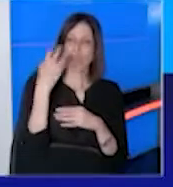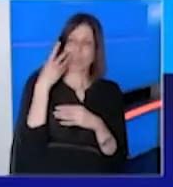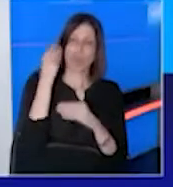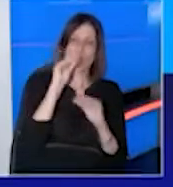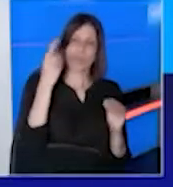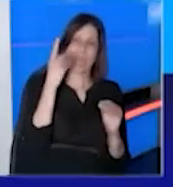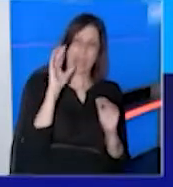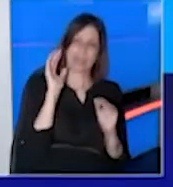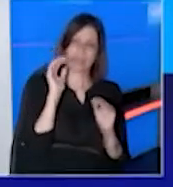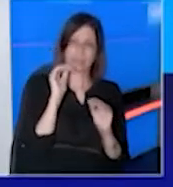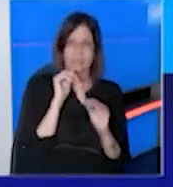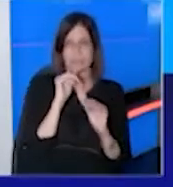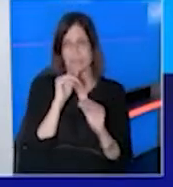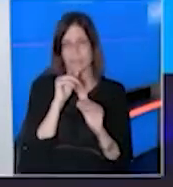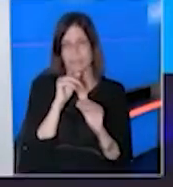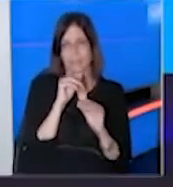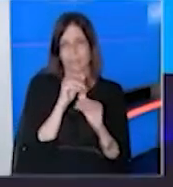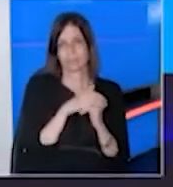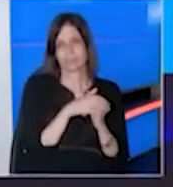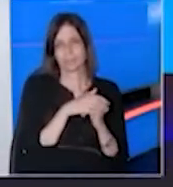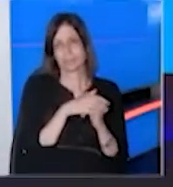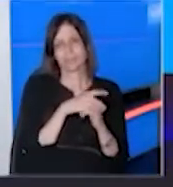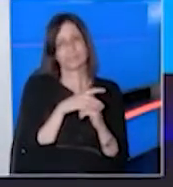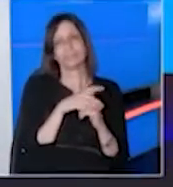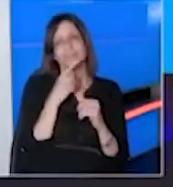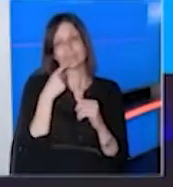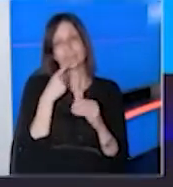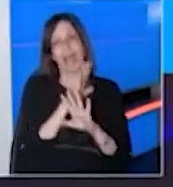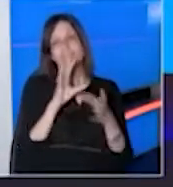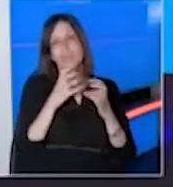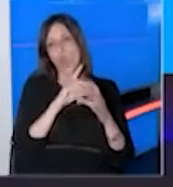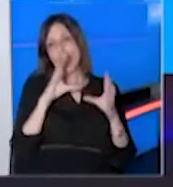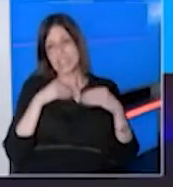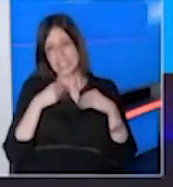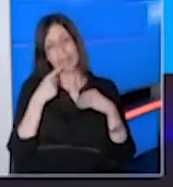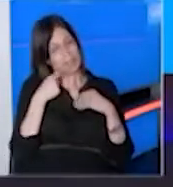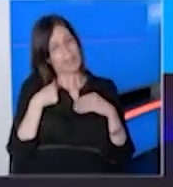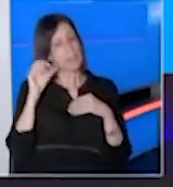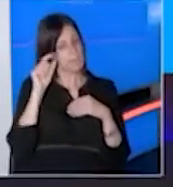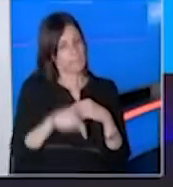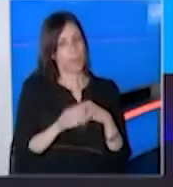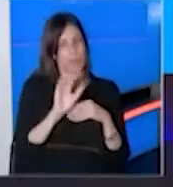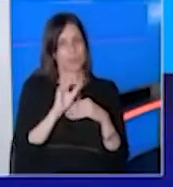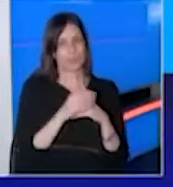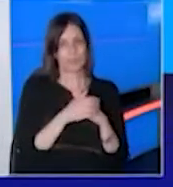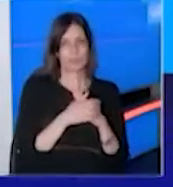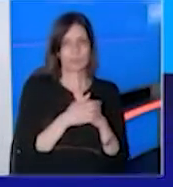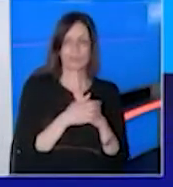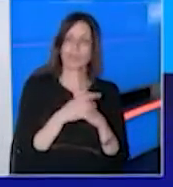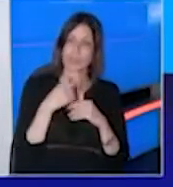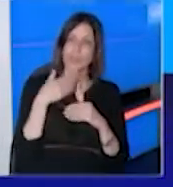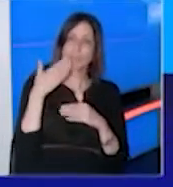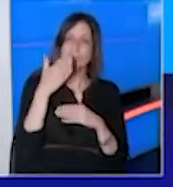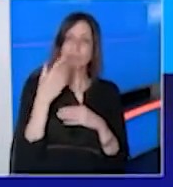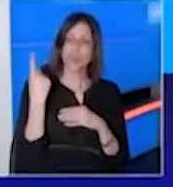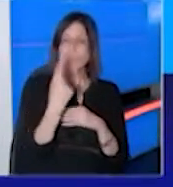שלחת הודעה אחת. עכשיו תן לי, אפשר להתייחס. אוקיי, בדיחות הדעת. ברגע שאמרת, אף קיבוצניק לא הסכים, אמרתי, הנה אני פה. לא, סבבה. אני אמרתי את זה ופנינו כל